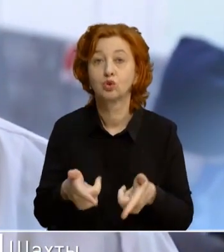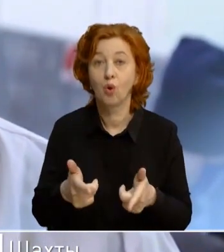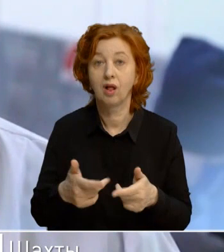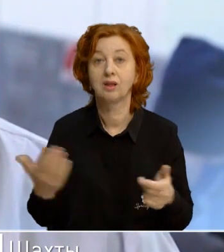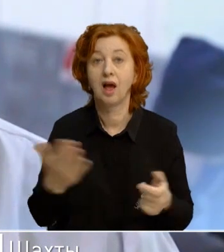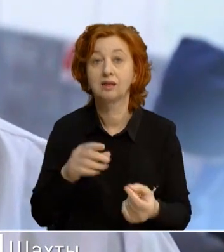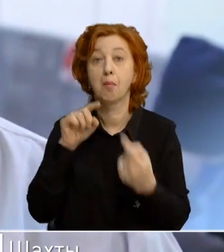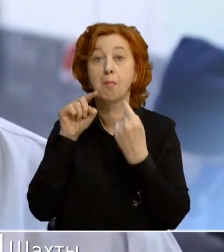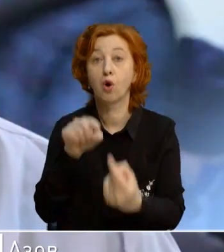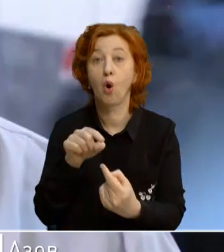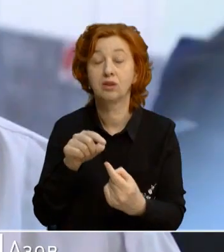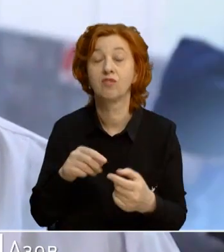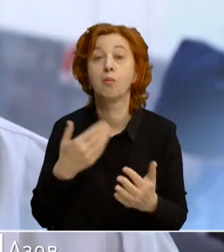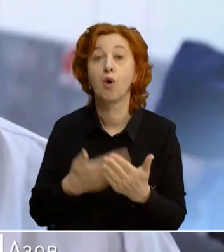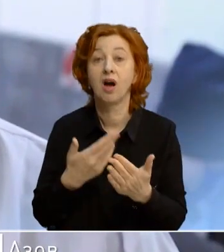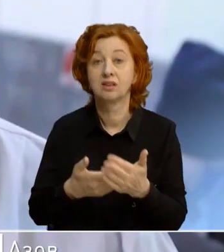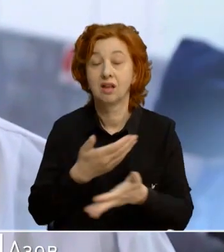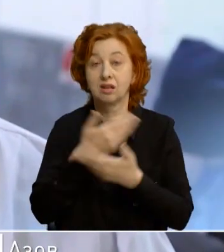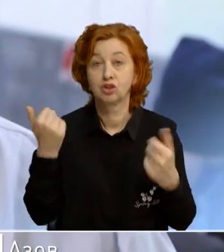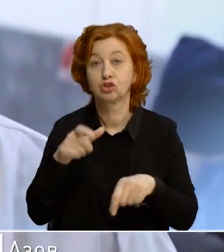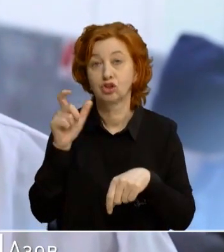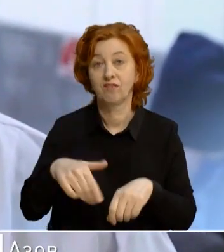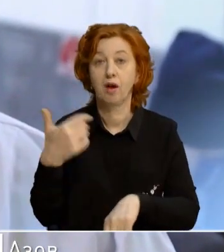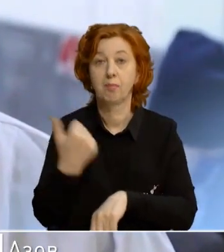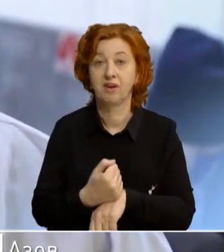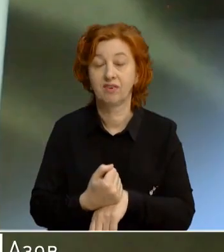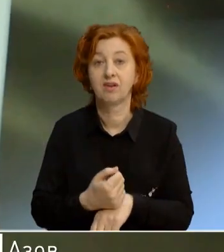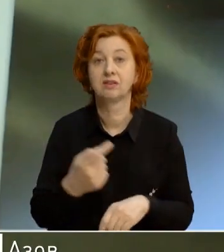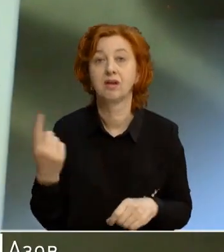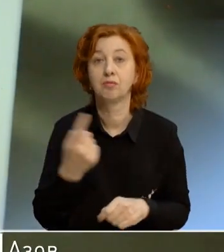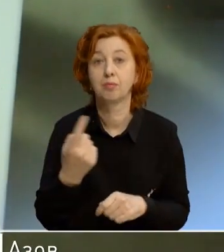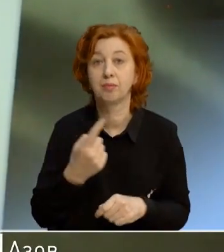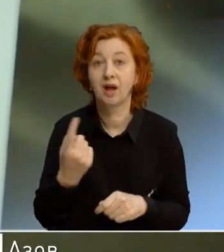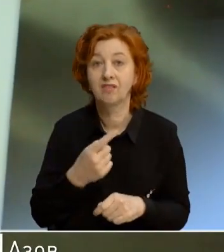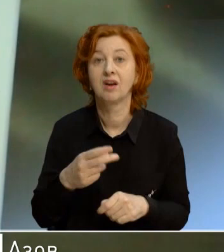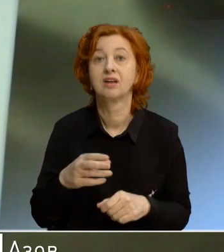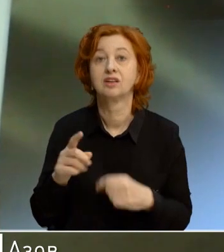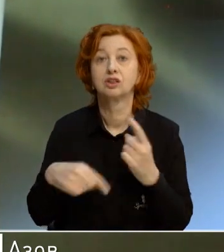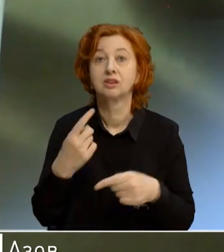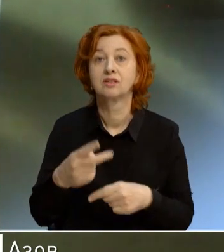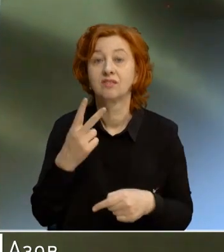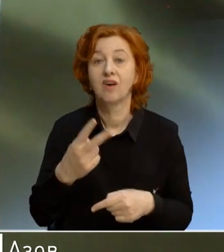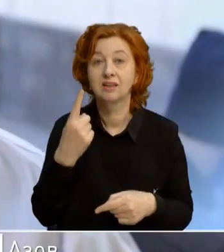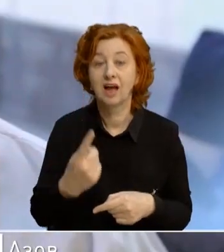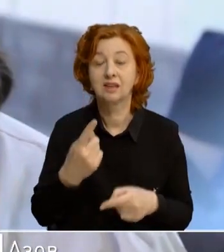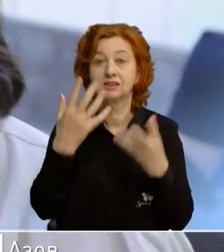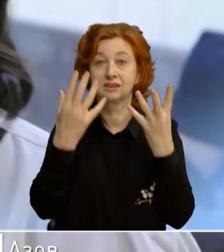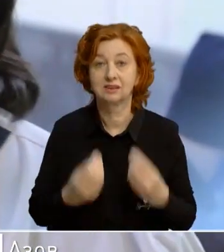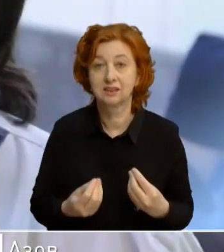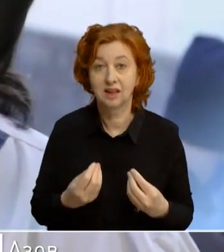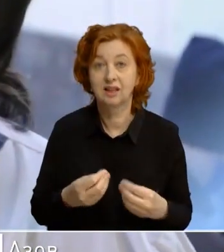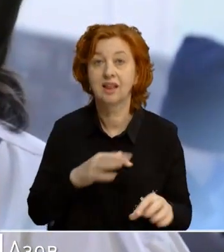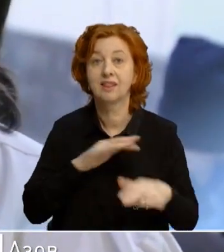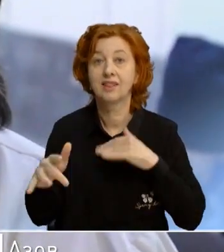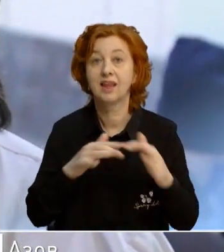если противопоказаний нет, человек прививается первой дозой вакцины. Через 21 день,